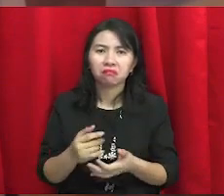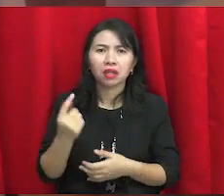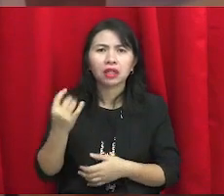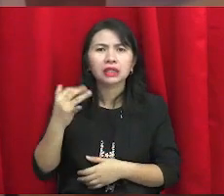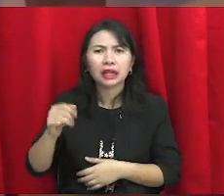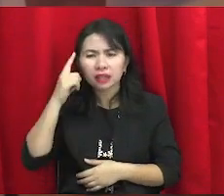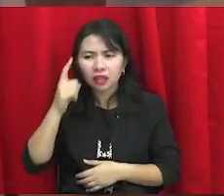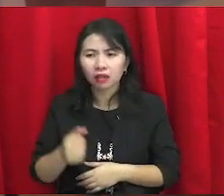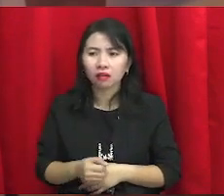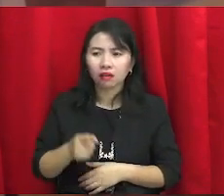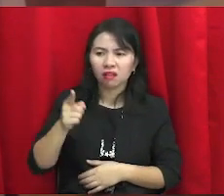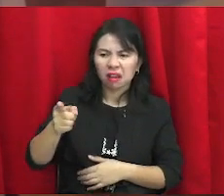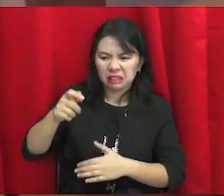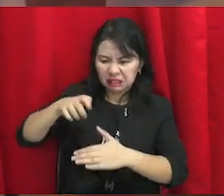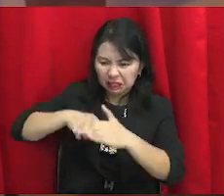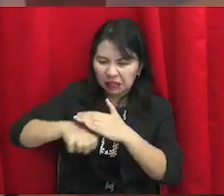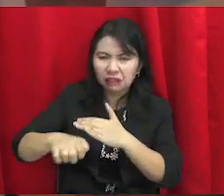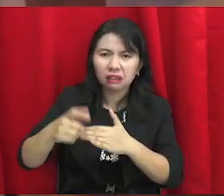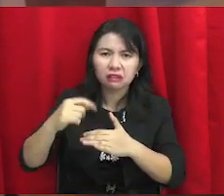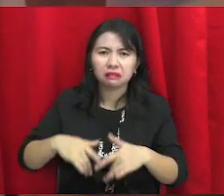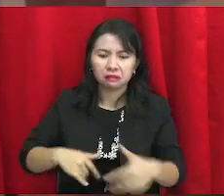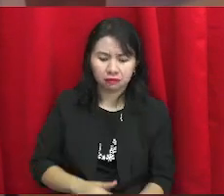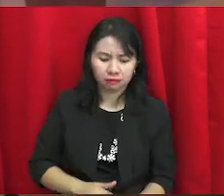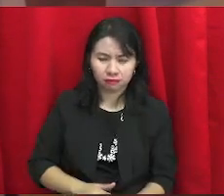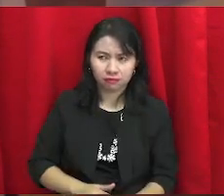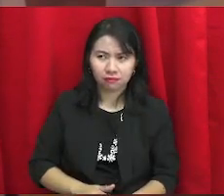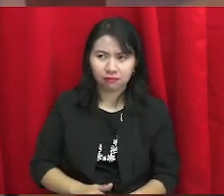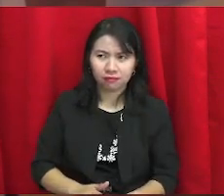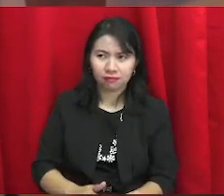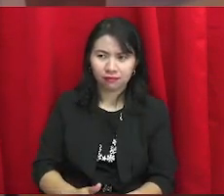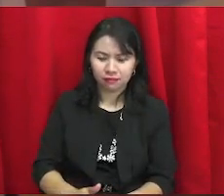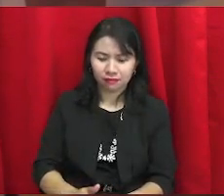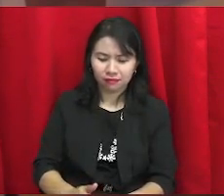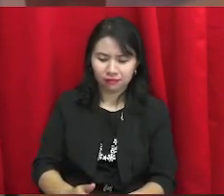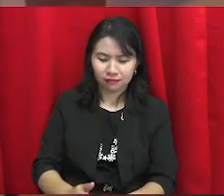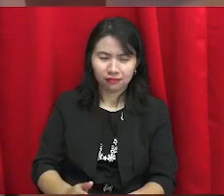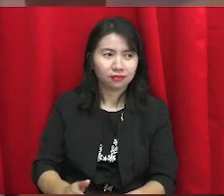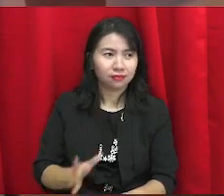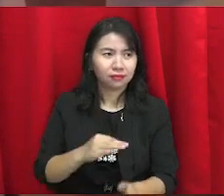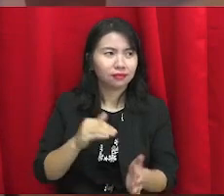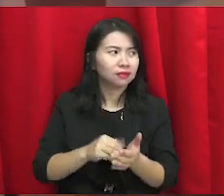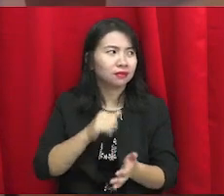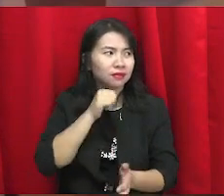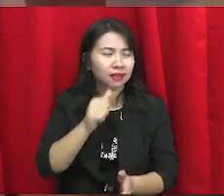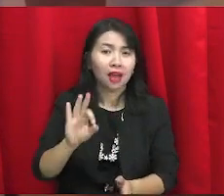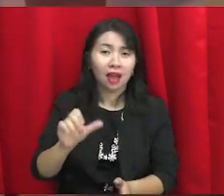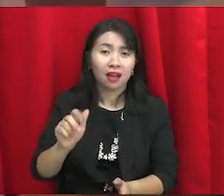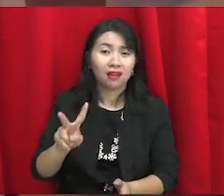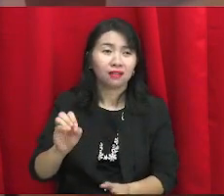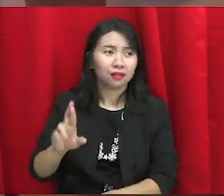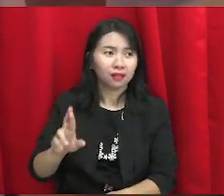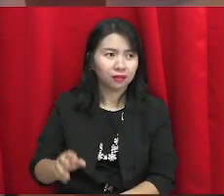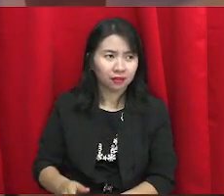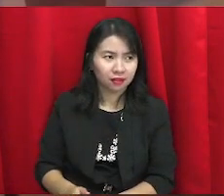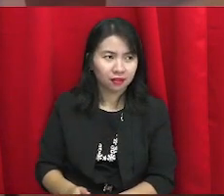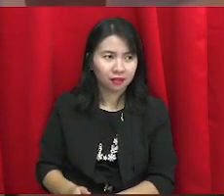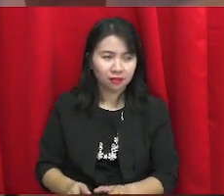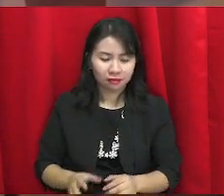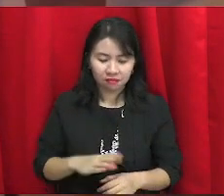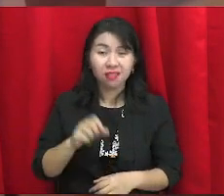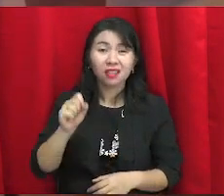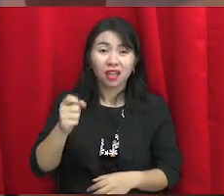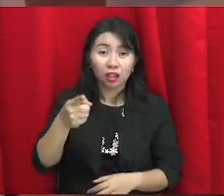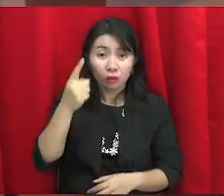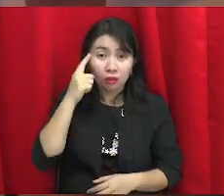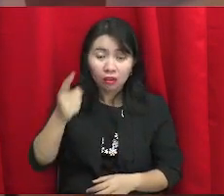parang pinanghihimasukan na kung saan eh parang hindi pabor ang palaging binibigay sa kanila. Nagkakamali po tayo. Kalaban tayo palagi. Yes